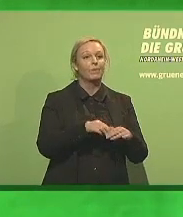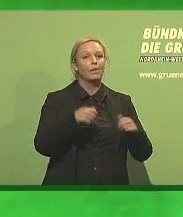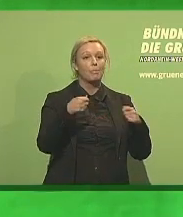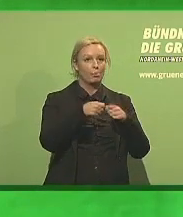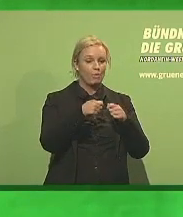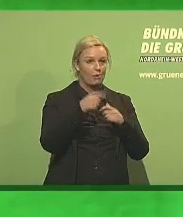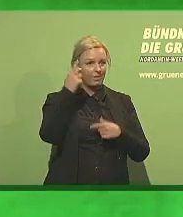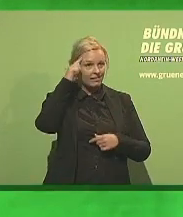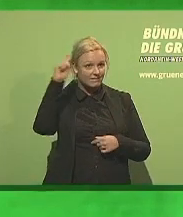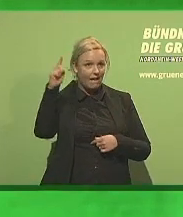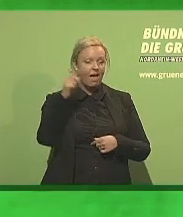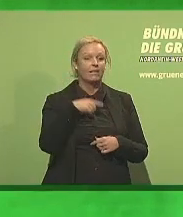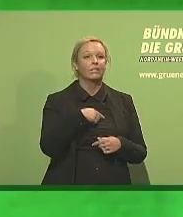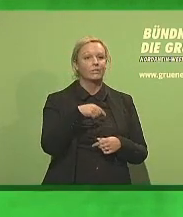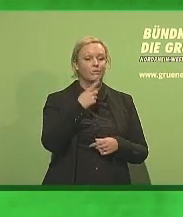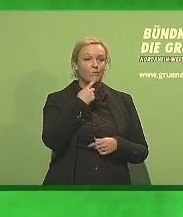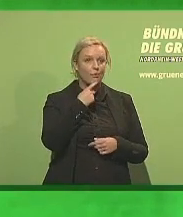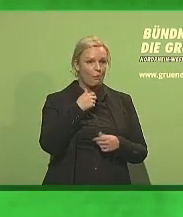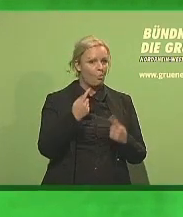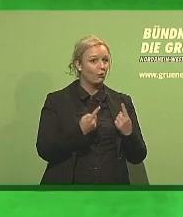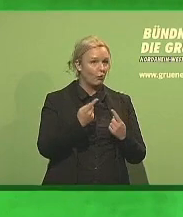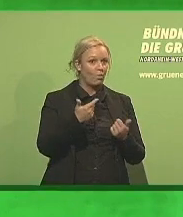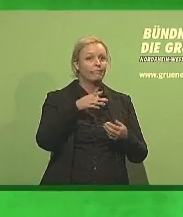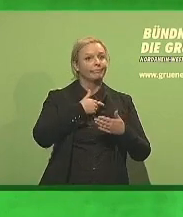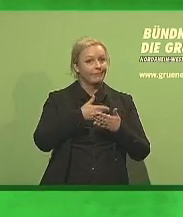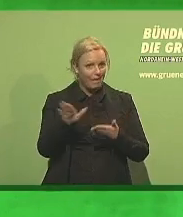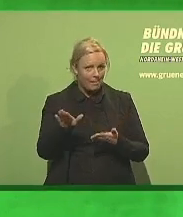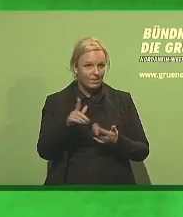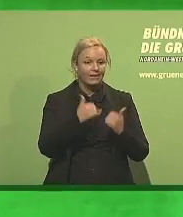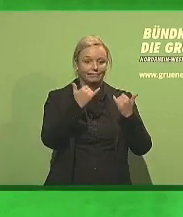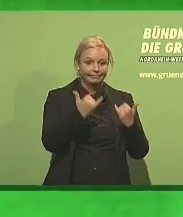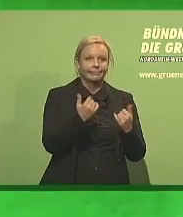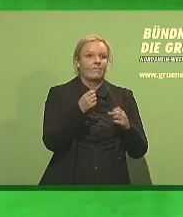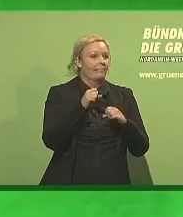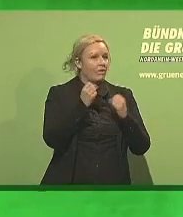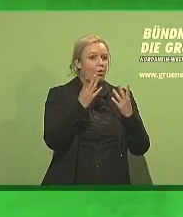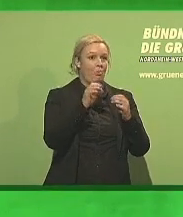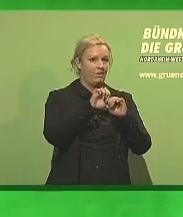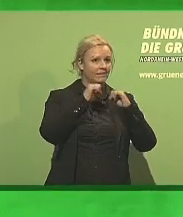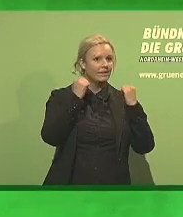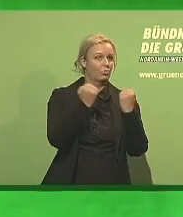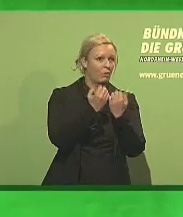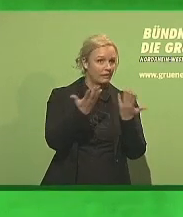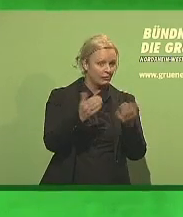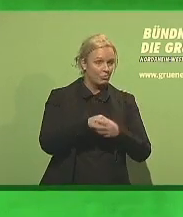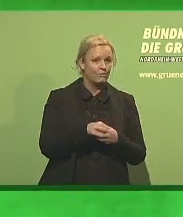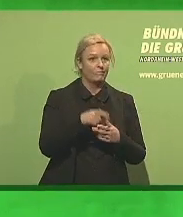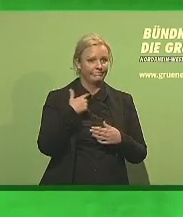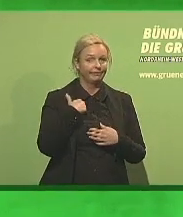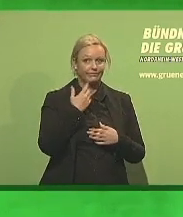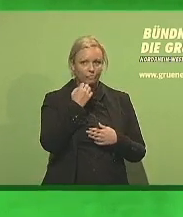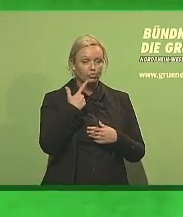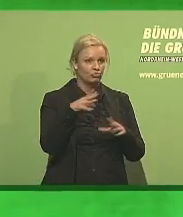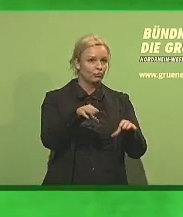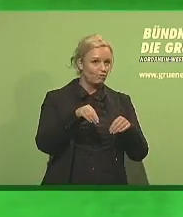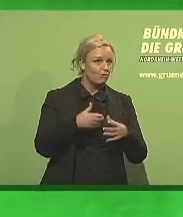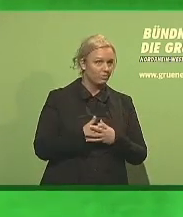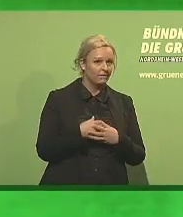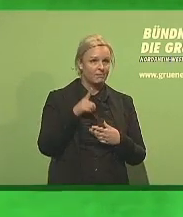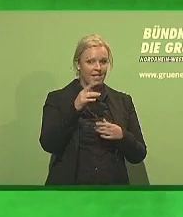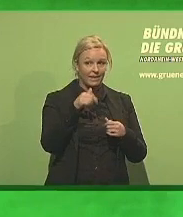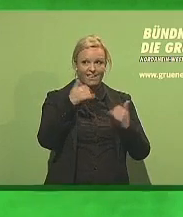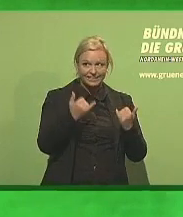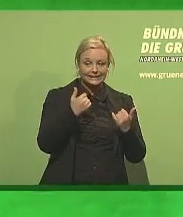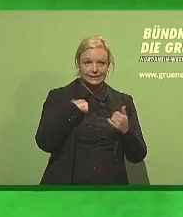Rot-Grün abgelehnt worden ist, dadurch eine neue Lage entstanden ist, die wir gerne nutzen möchten und diese LDK nutzen möchten,